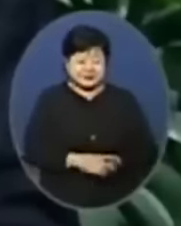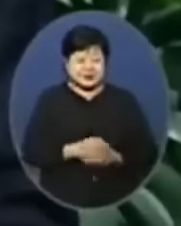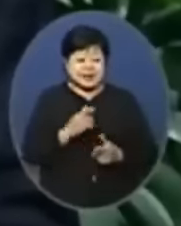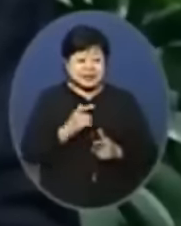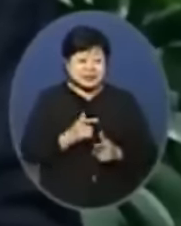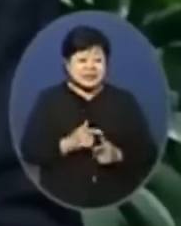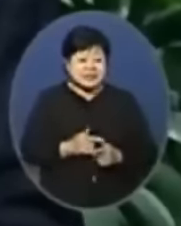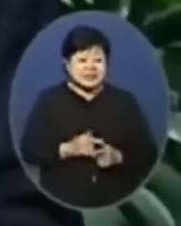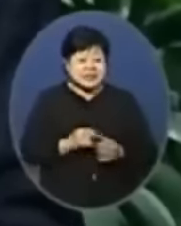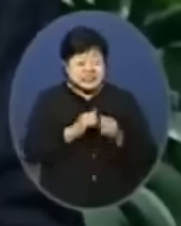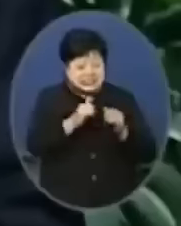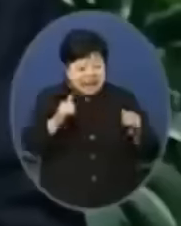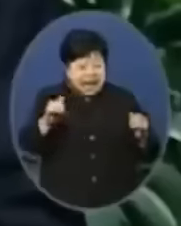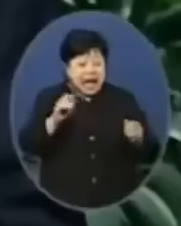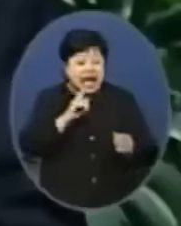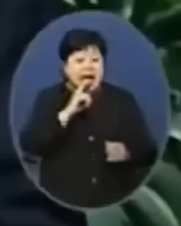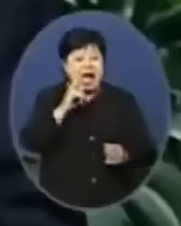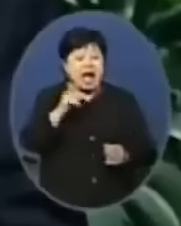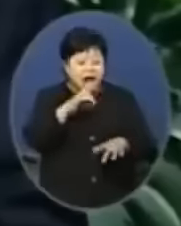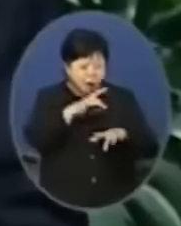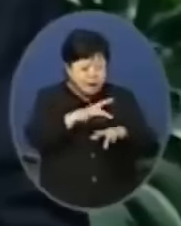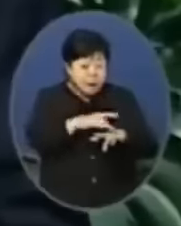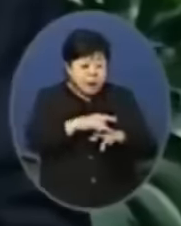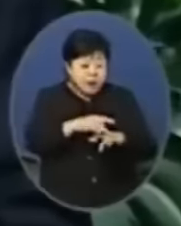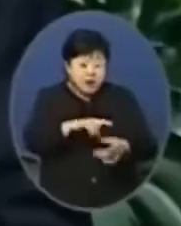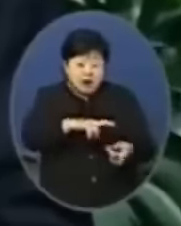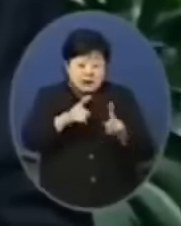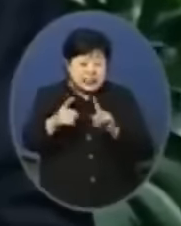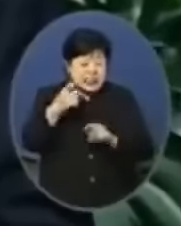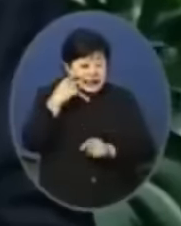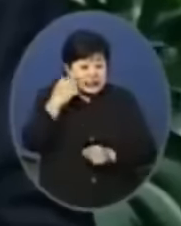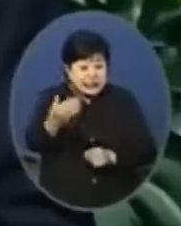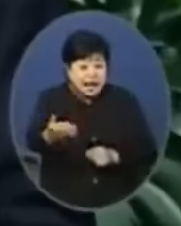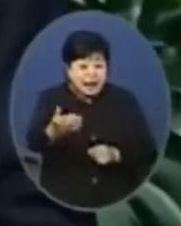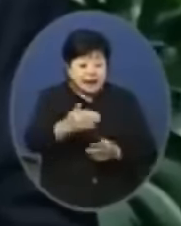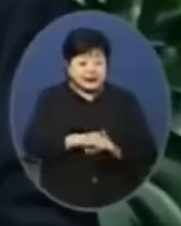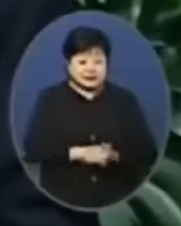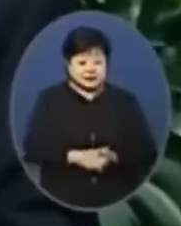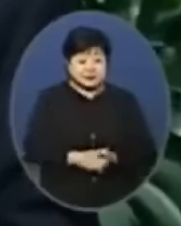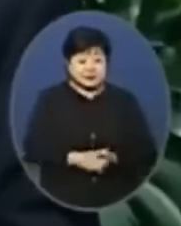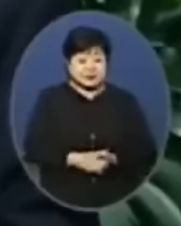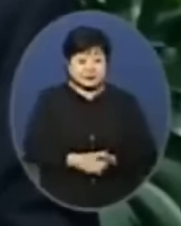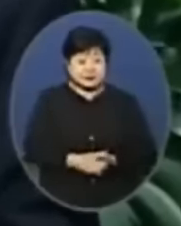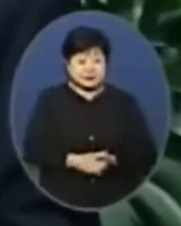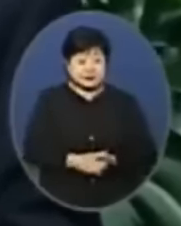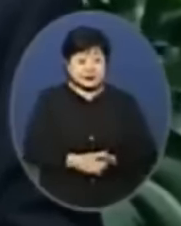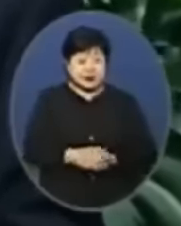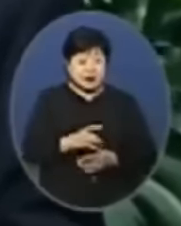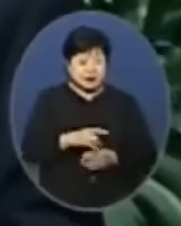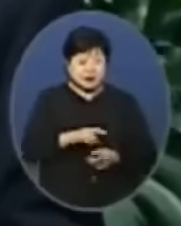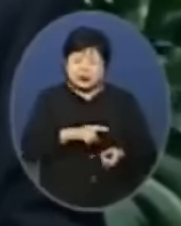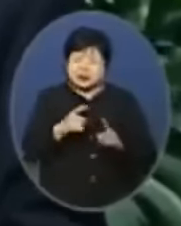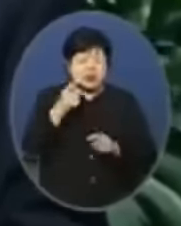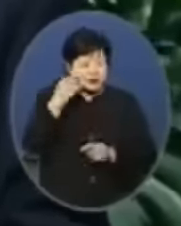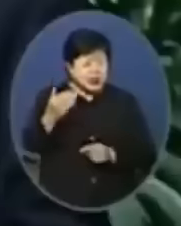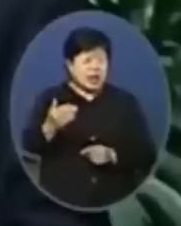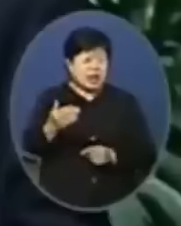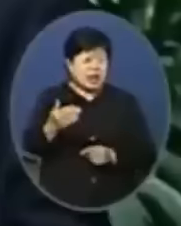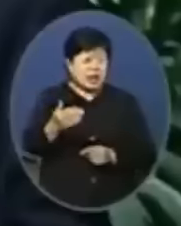인자야, 이 뼈들이 살아나겠느냐? 어떻게 그 뼈들이 살아납니까? 고개를 흔들고,